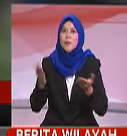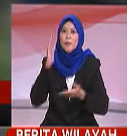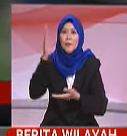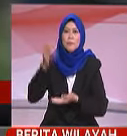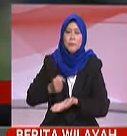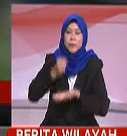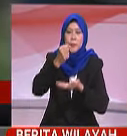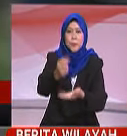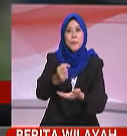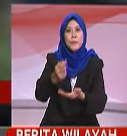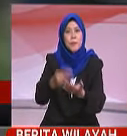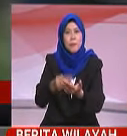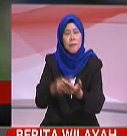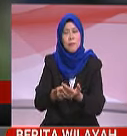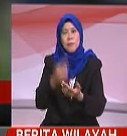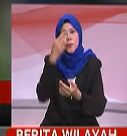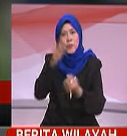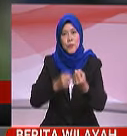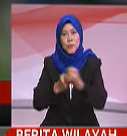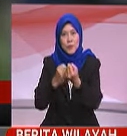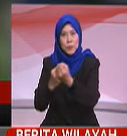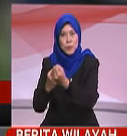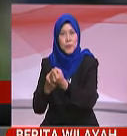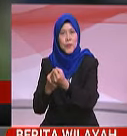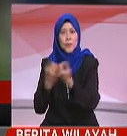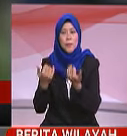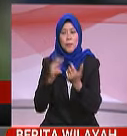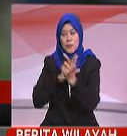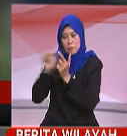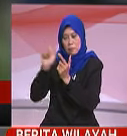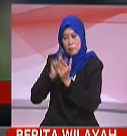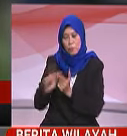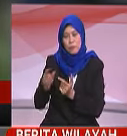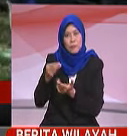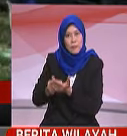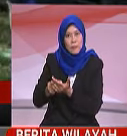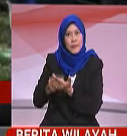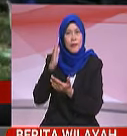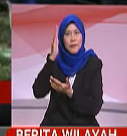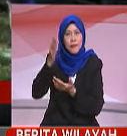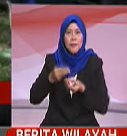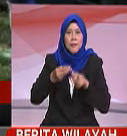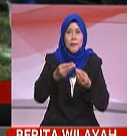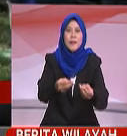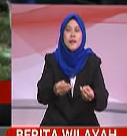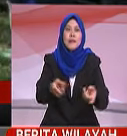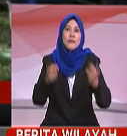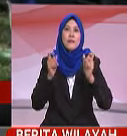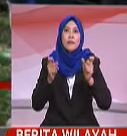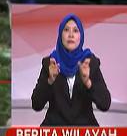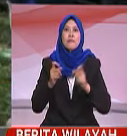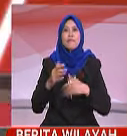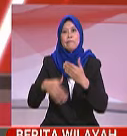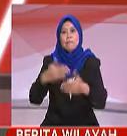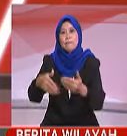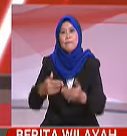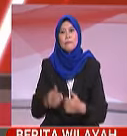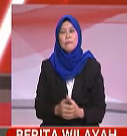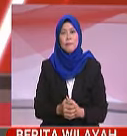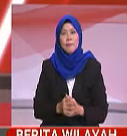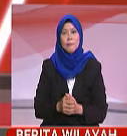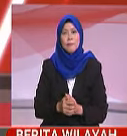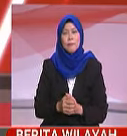bantuan bersesuaian setakat ini bantuan musibah telah pun diluluskan dan akan disalurkan secepat mungkin